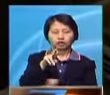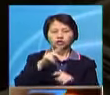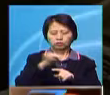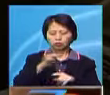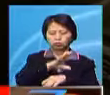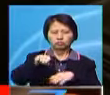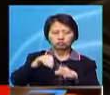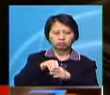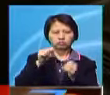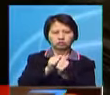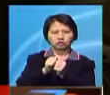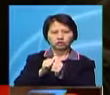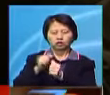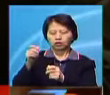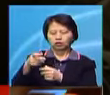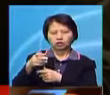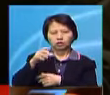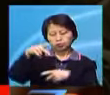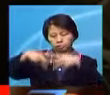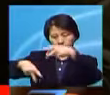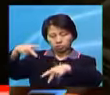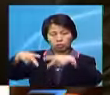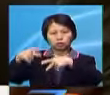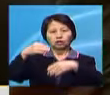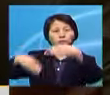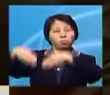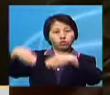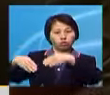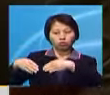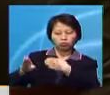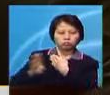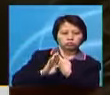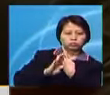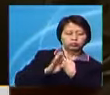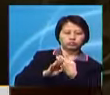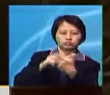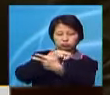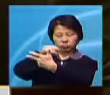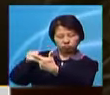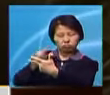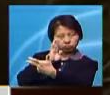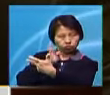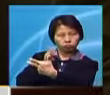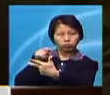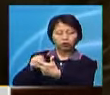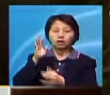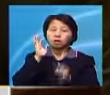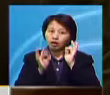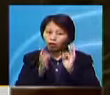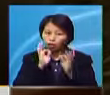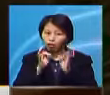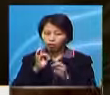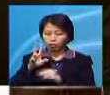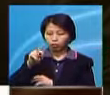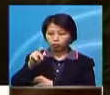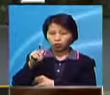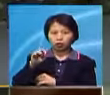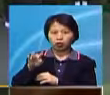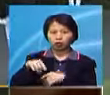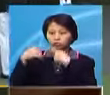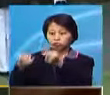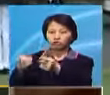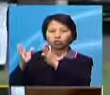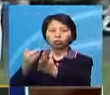melibatkan ancaman senjata kimia dan senjata biologikal. Tiga aspek tumpuan tersebut ialah sekiranya senjata nuklear jatuh ke